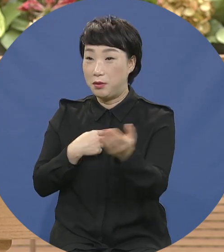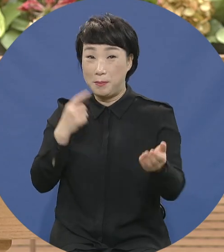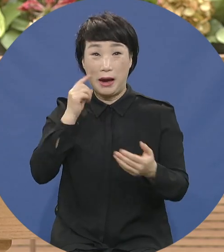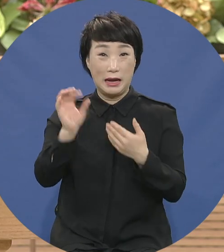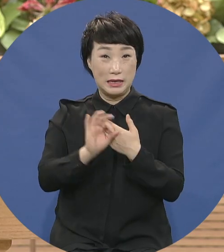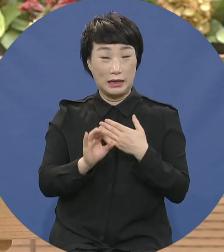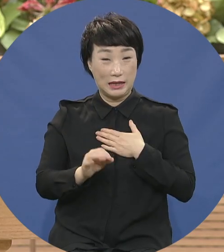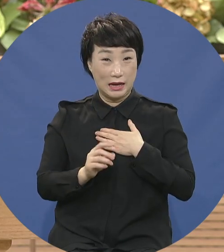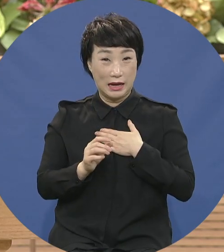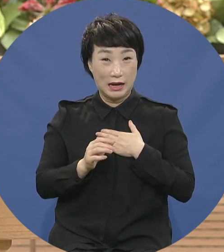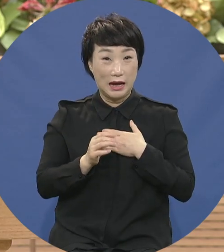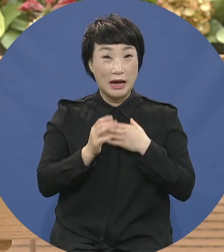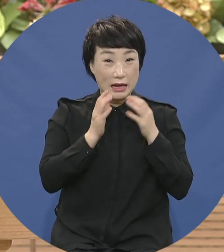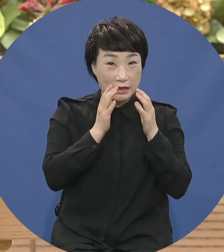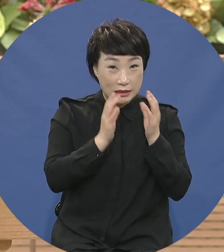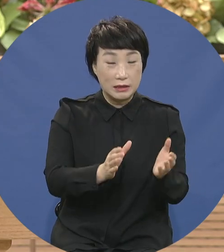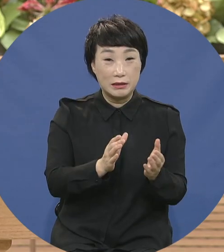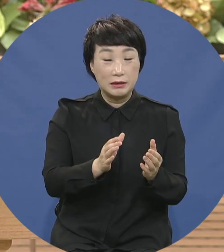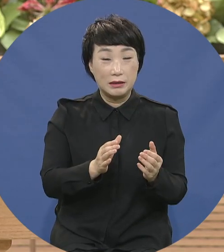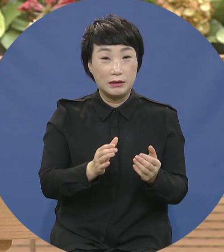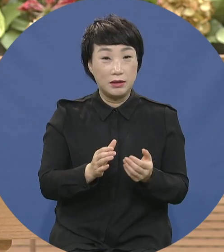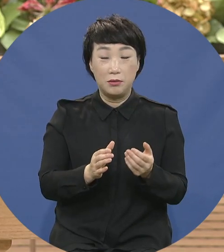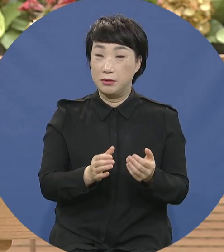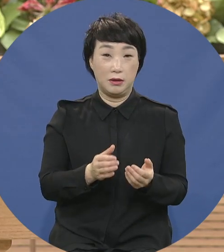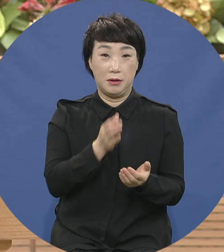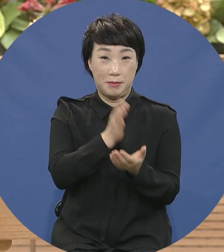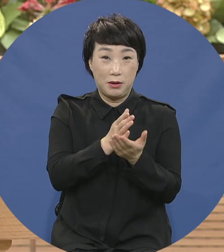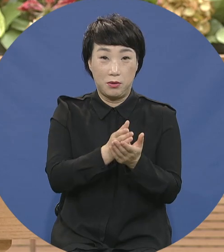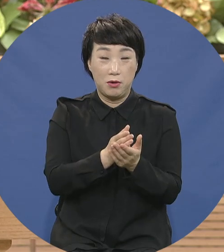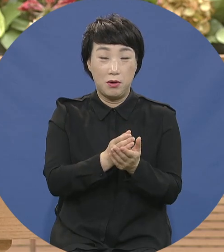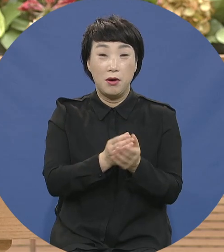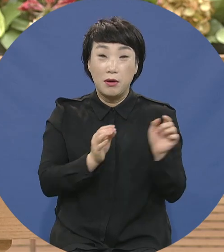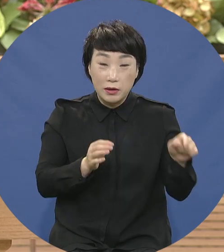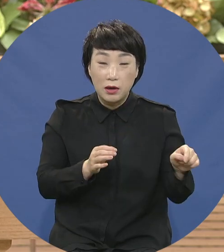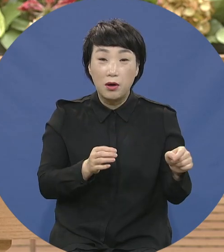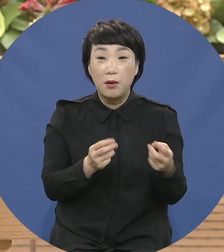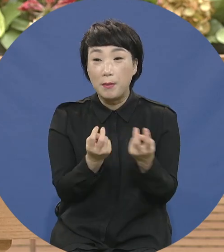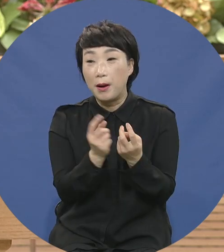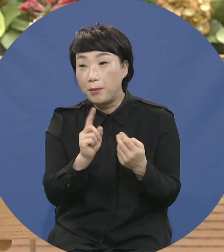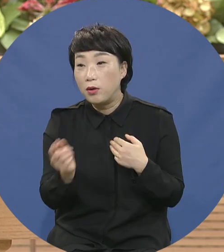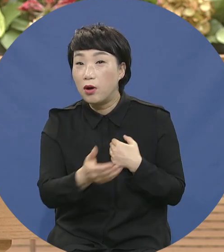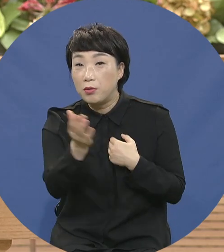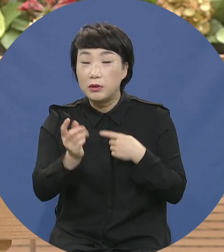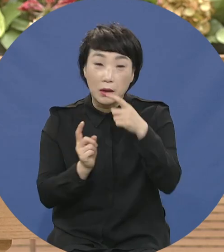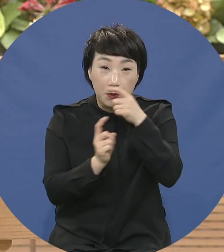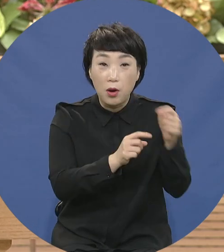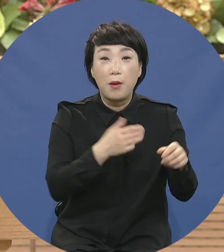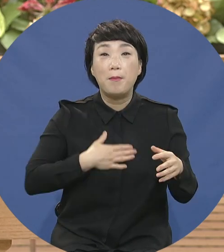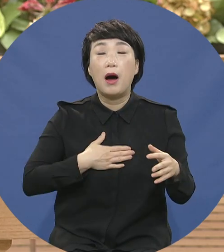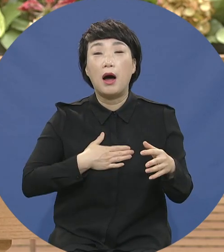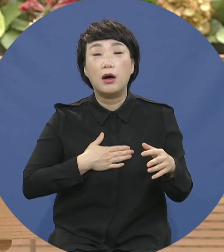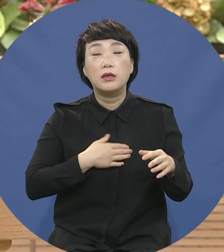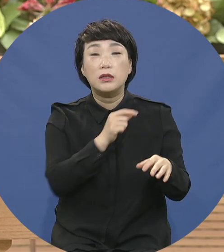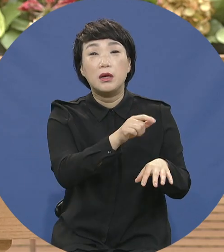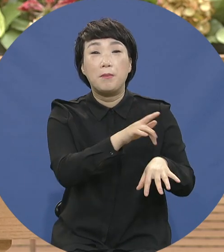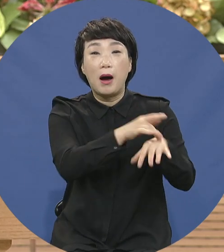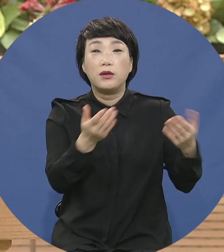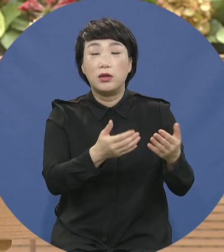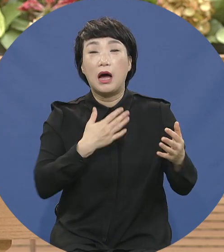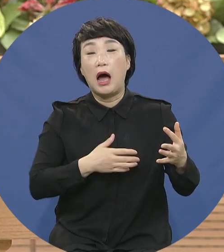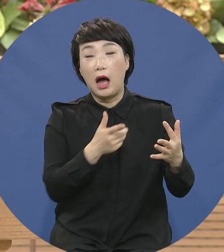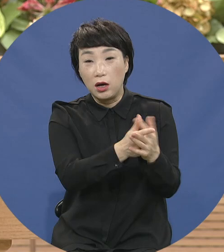만약에 안 넘어가려면 미혹하는 자를 알아야 되는데, 미혹하는